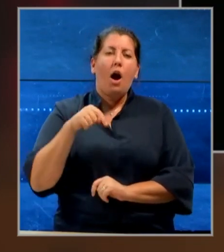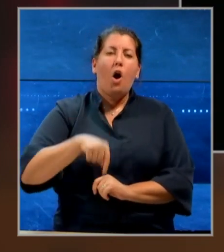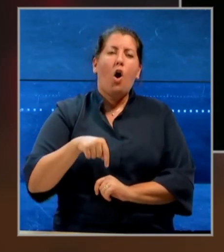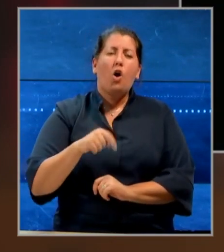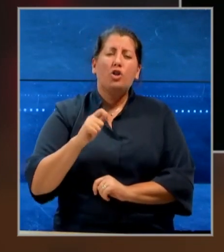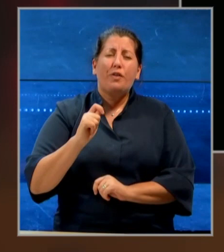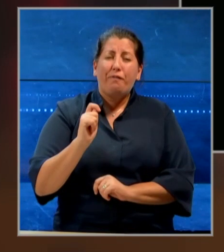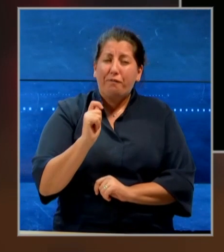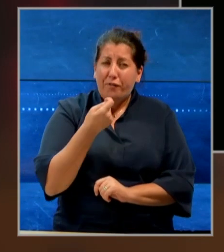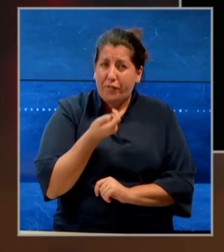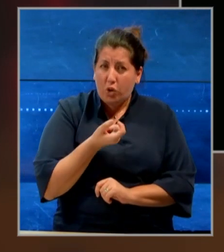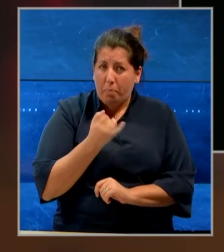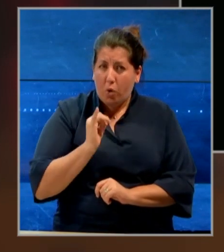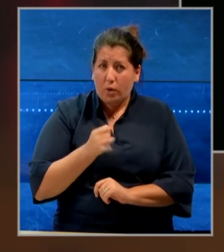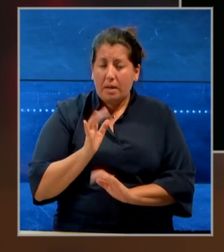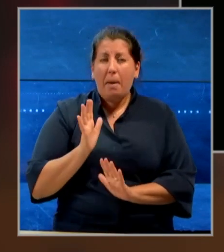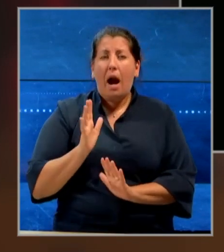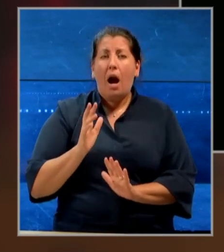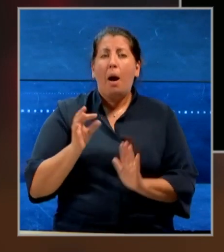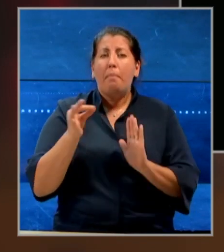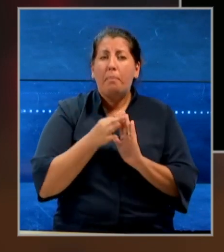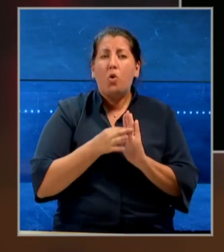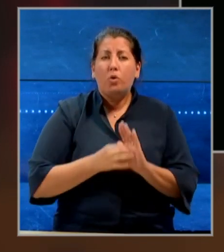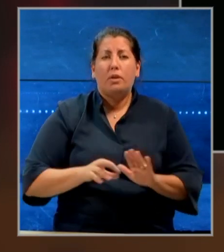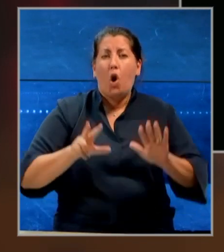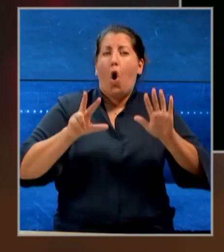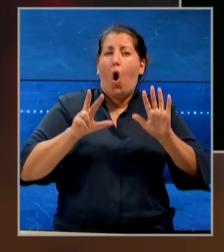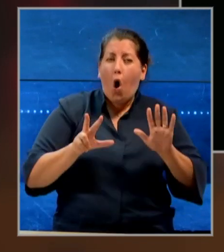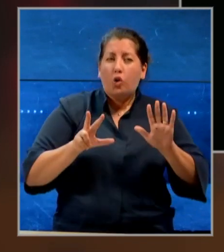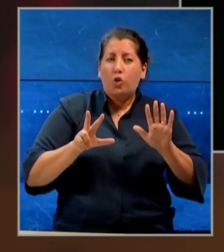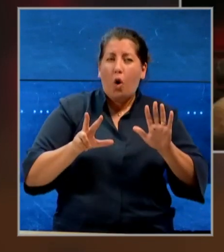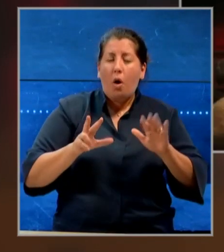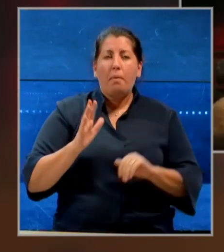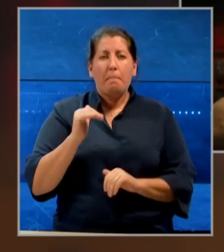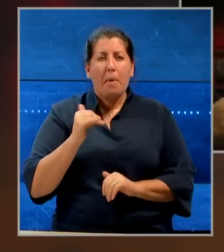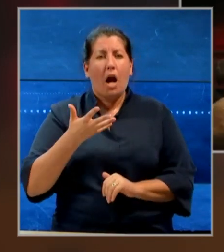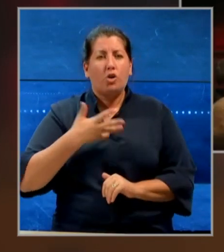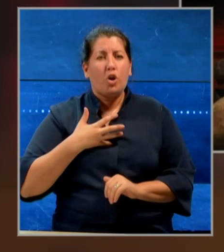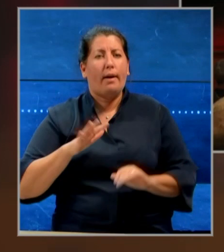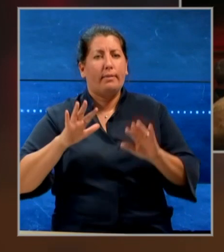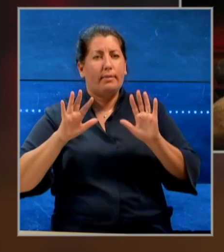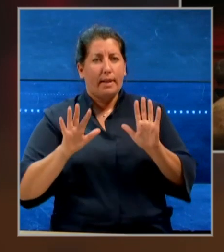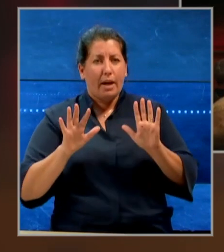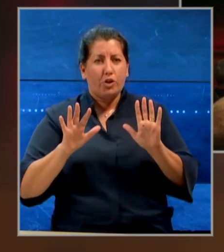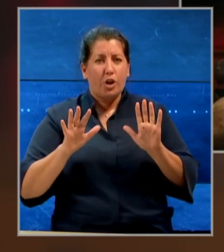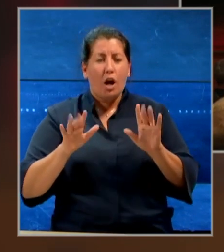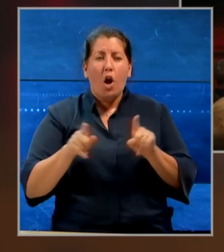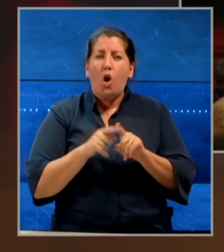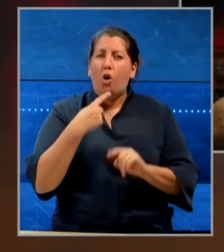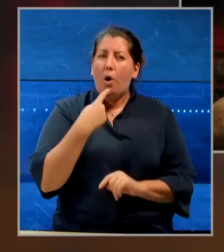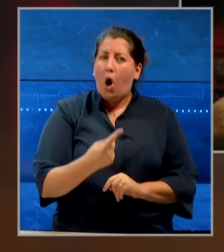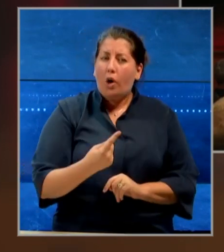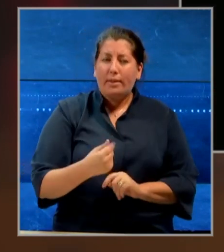ma non dimentichiamoci che ha 8 punti, noi ne abbiamo 10. Come dicevo prima, bastano 2 partite per farsi male in